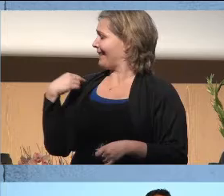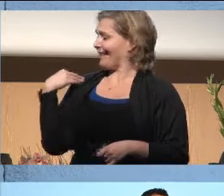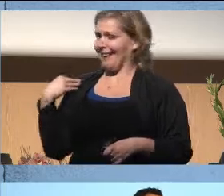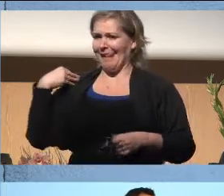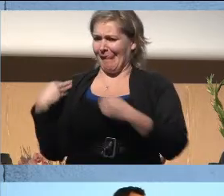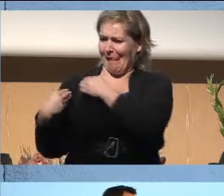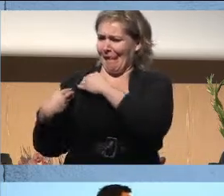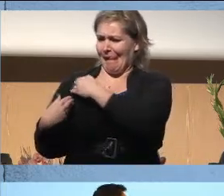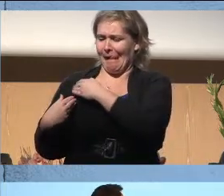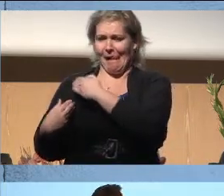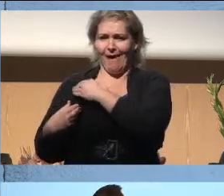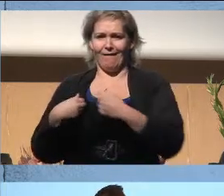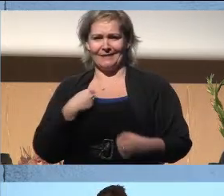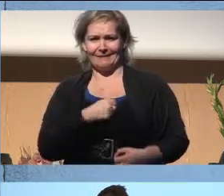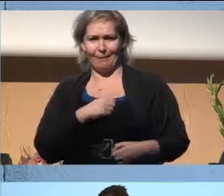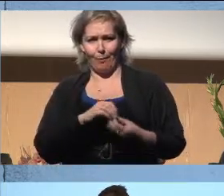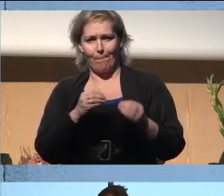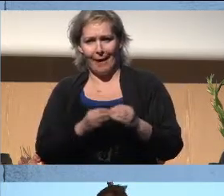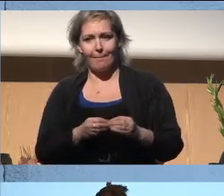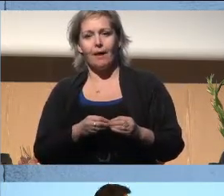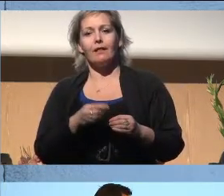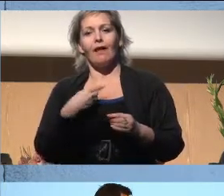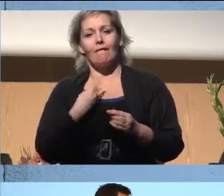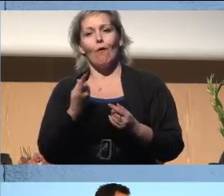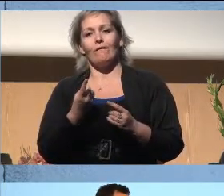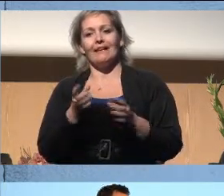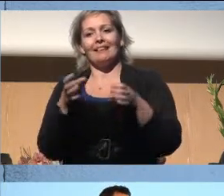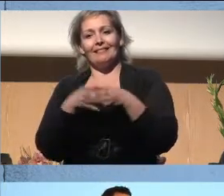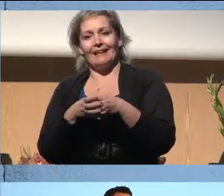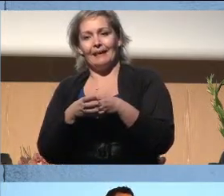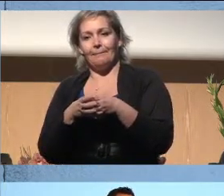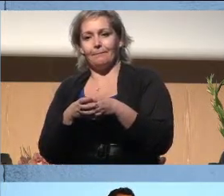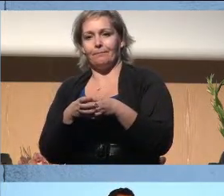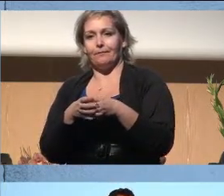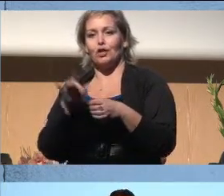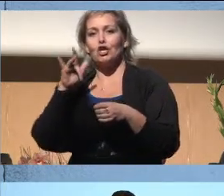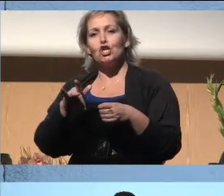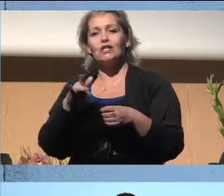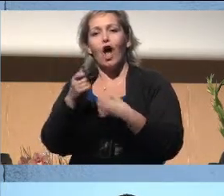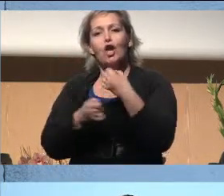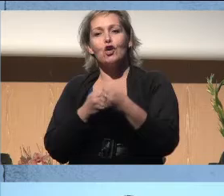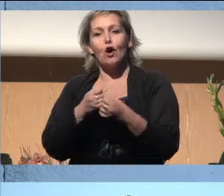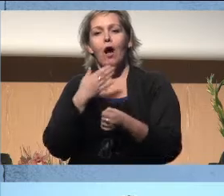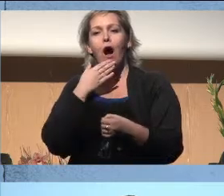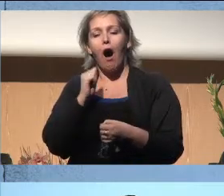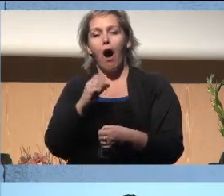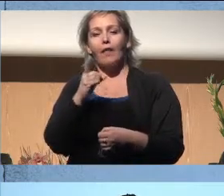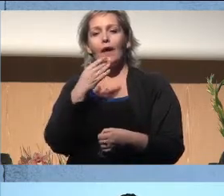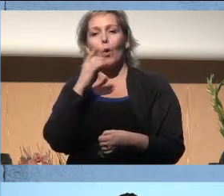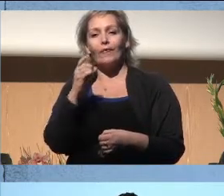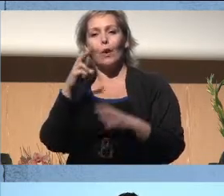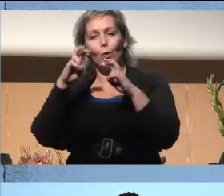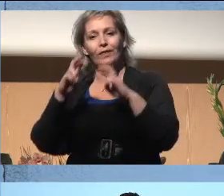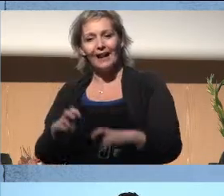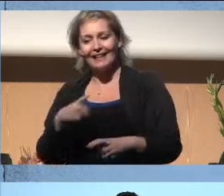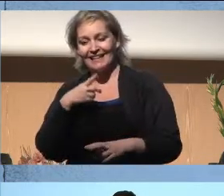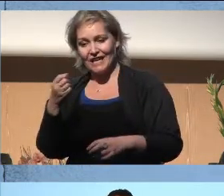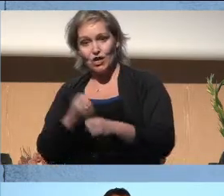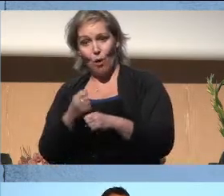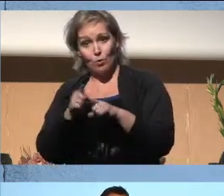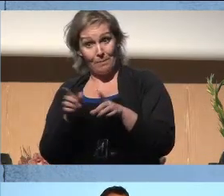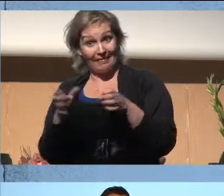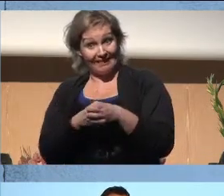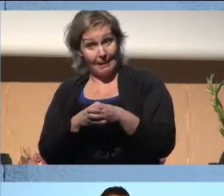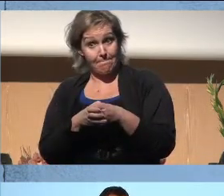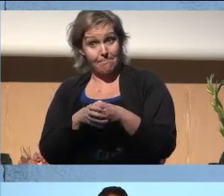så att det är ett mångfacetterat problem. Här har vi teamet som i lilla Ystad gör ADHD-utredning. Jobbar de som ett